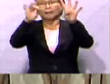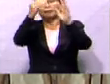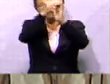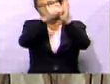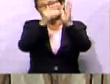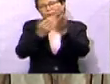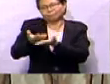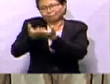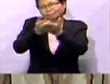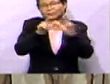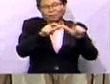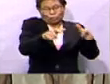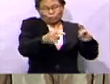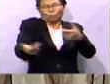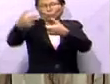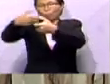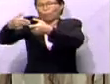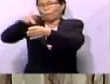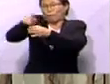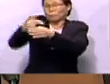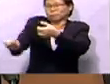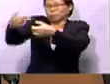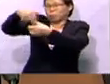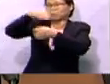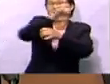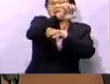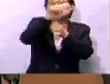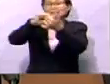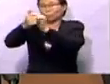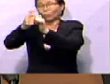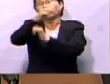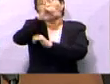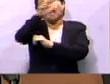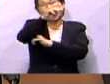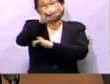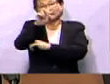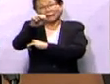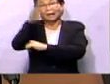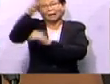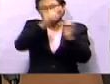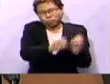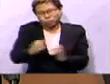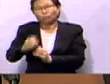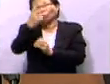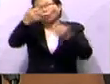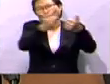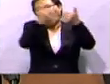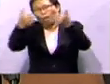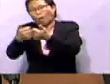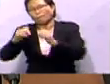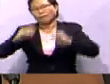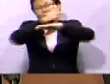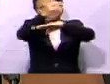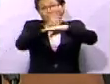Unit baharu itu nanti akan turut disertai beberapa pakar dalam e-sport. Selain itu, MSN bakal menganjurkan dua kejohanan peringkat